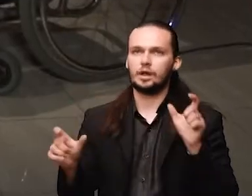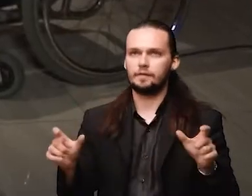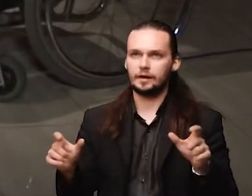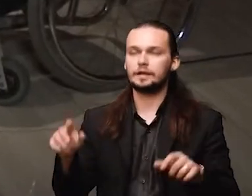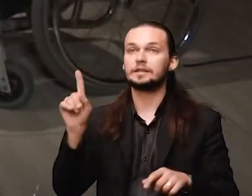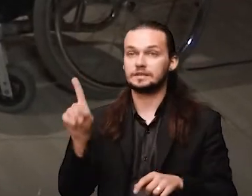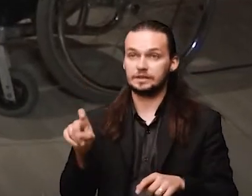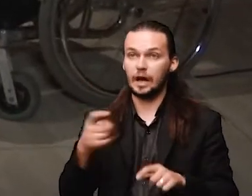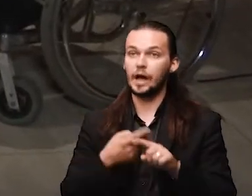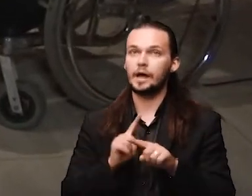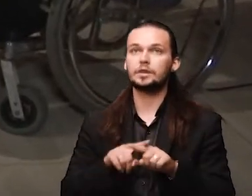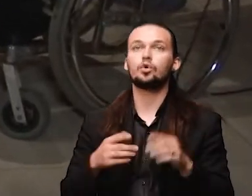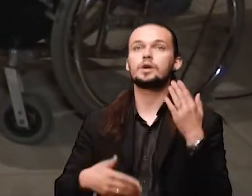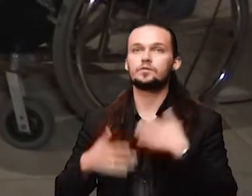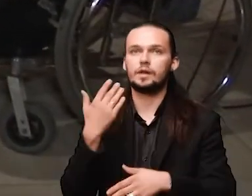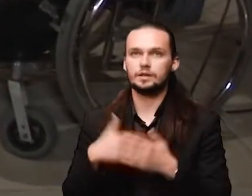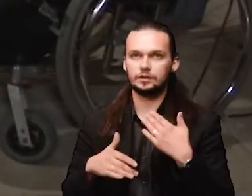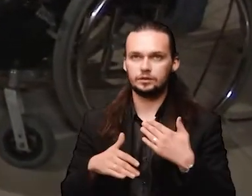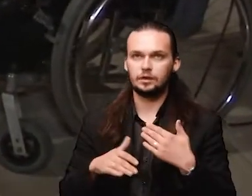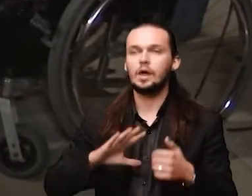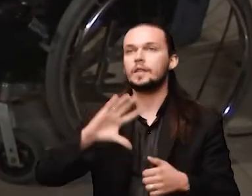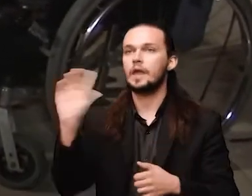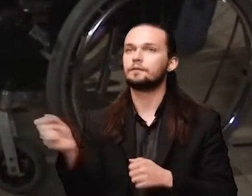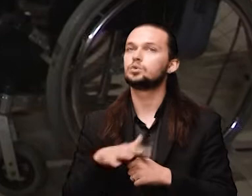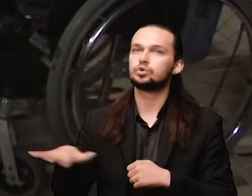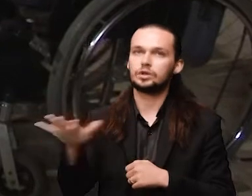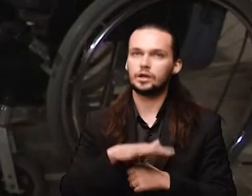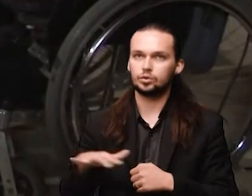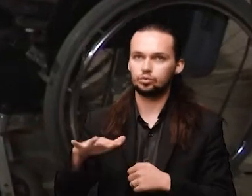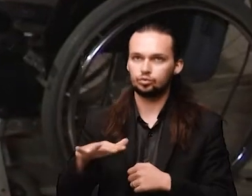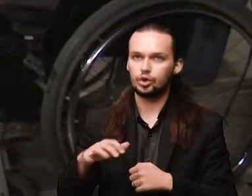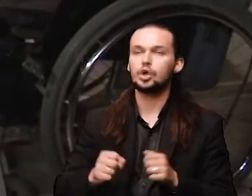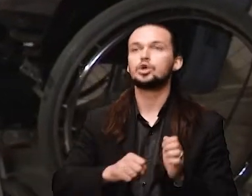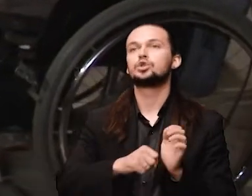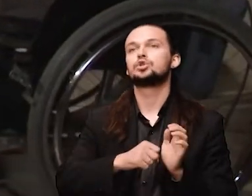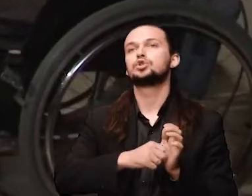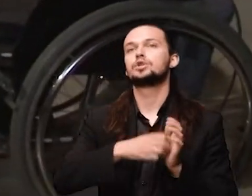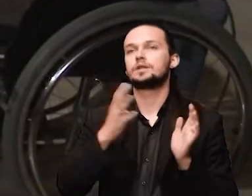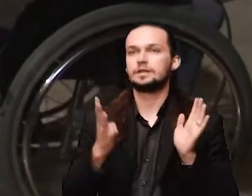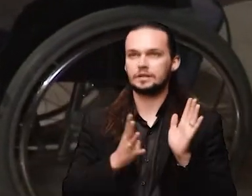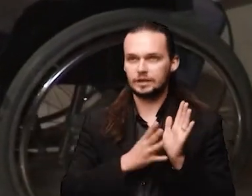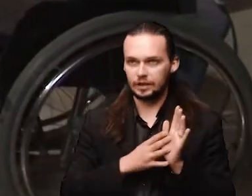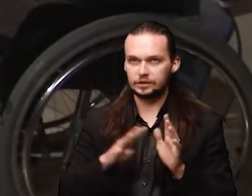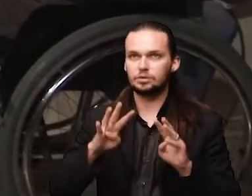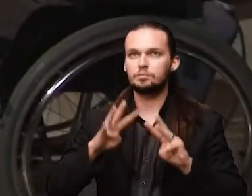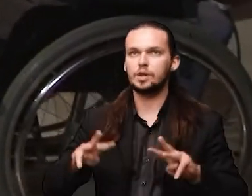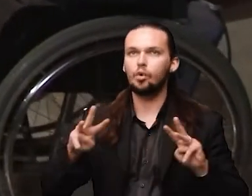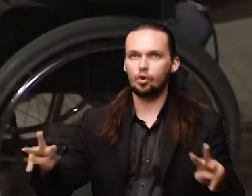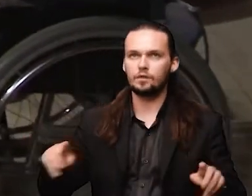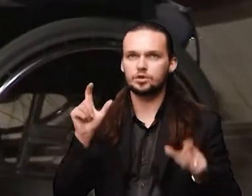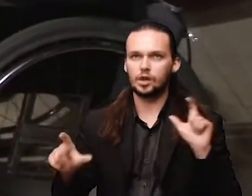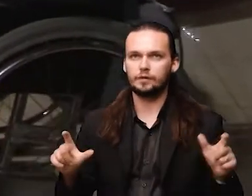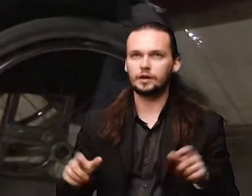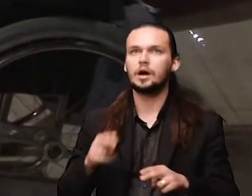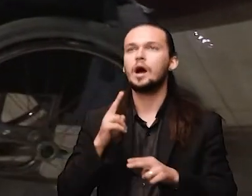10 человек из 100 в России – люди с ограниченными возможностями здоровья. На всю страну – 14 миллионов человек. Каждый из них